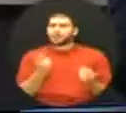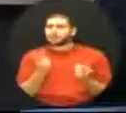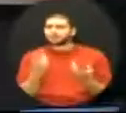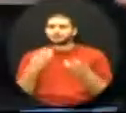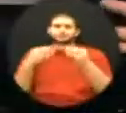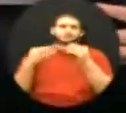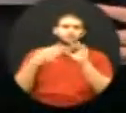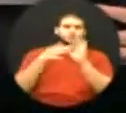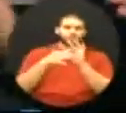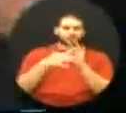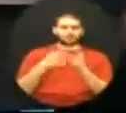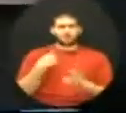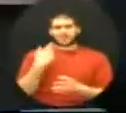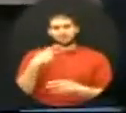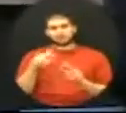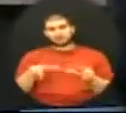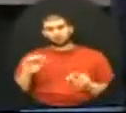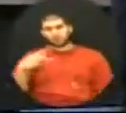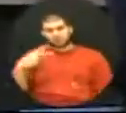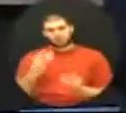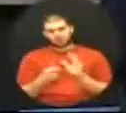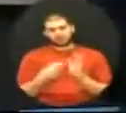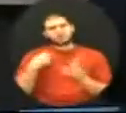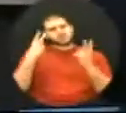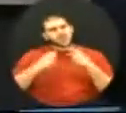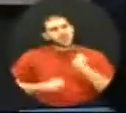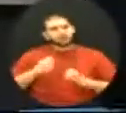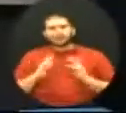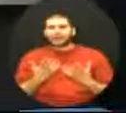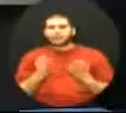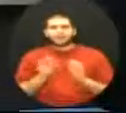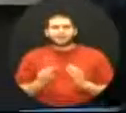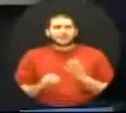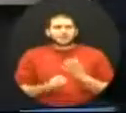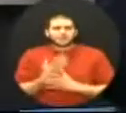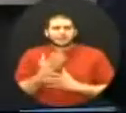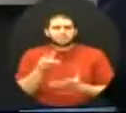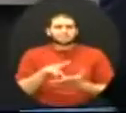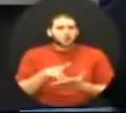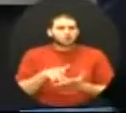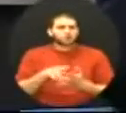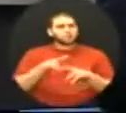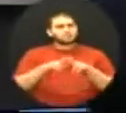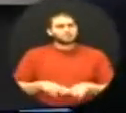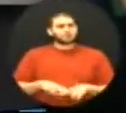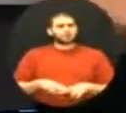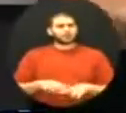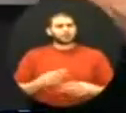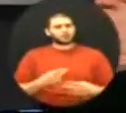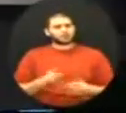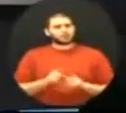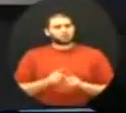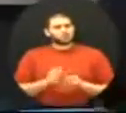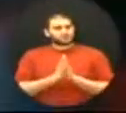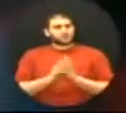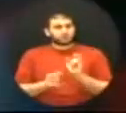להגיד משהו, אני הייתי במצב של פולי כל כך הרבה פעמים, אני מבינה את הקושי, של איך אתה באמת מייצר במה שמשאירה משהו אצל האנשים. אני מתפללת